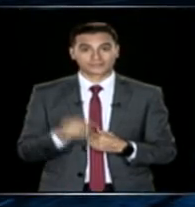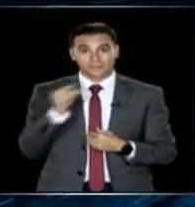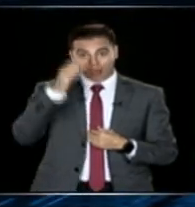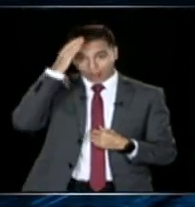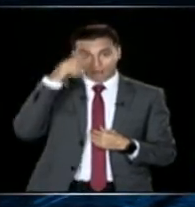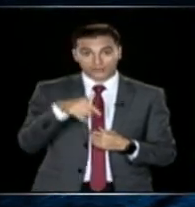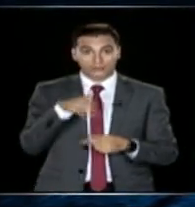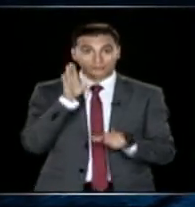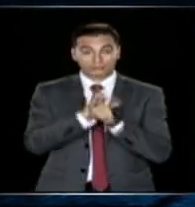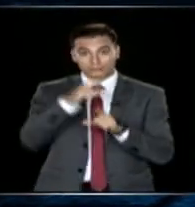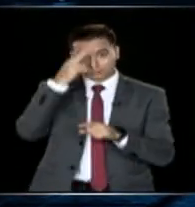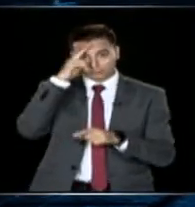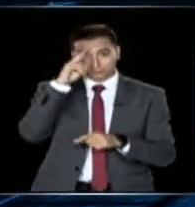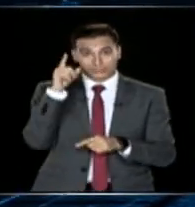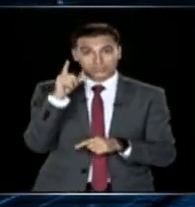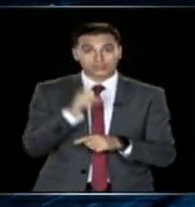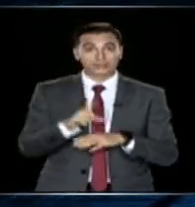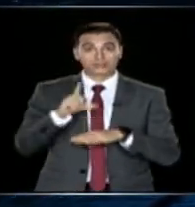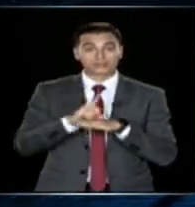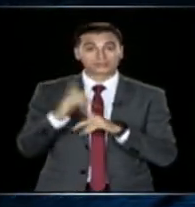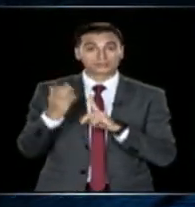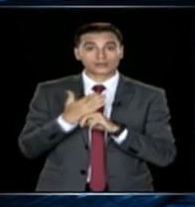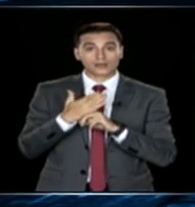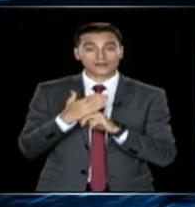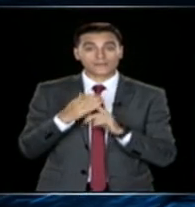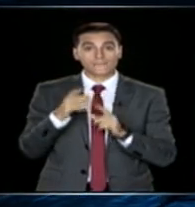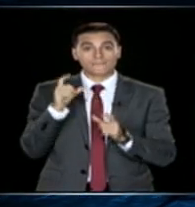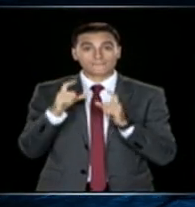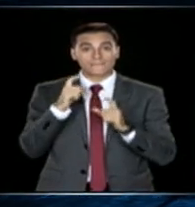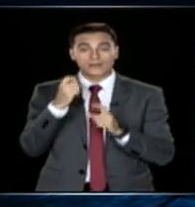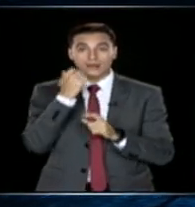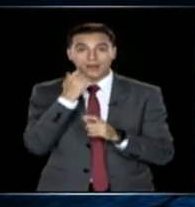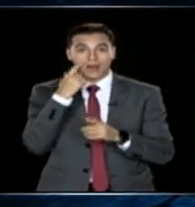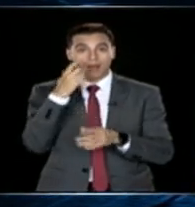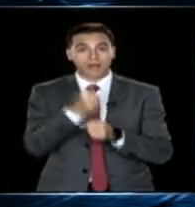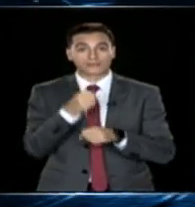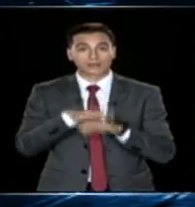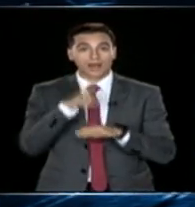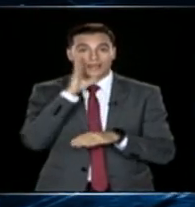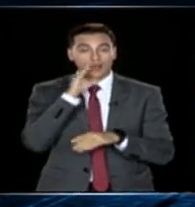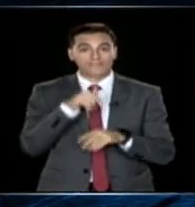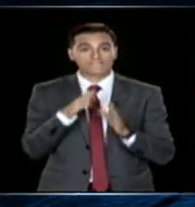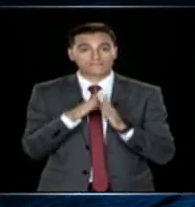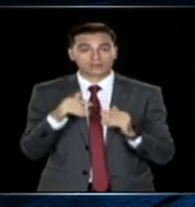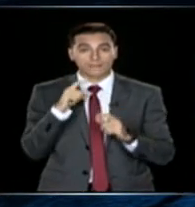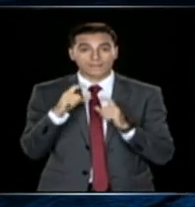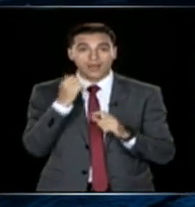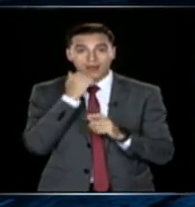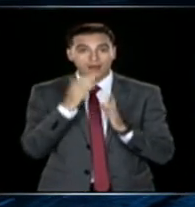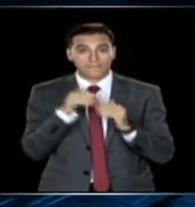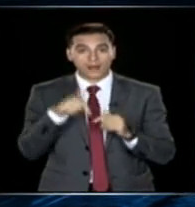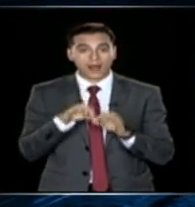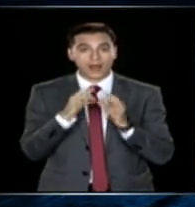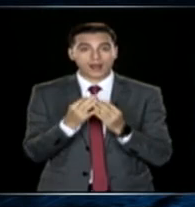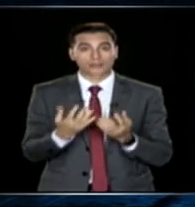برنامج العباقرة قادرون باختلاف يقدم إليكم برعاية من يهتم بالتعليم في مصر، البنك الأهلي المصري،